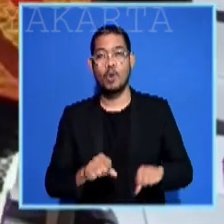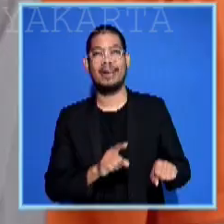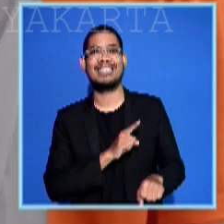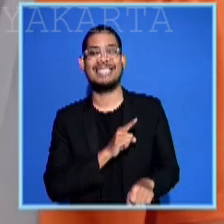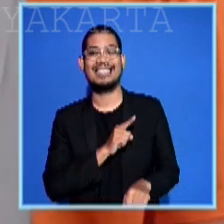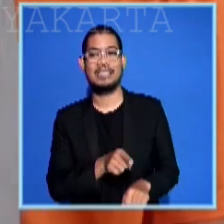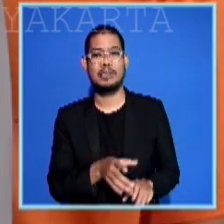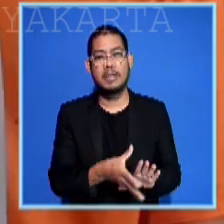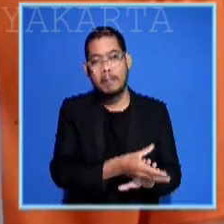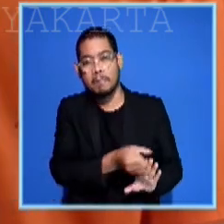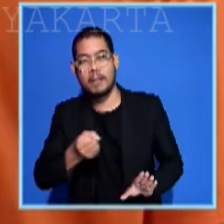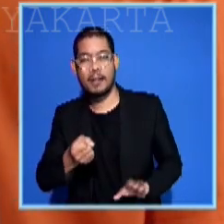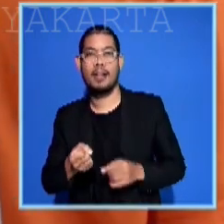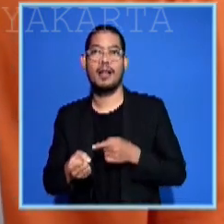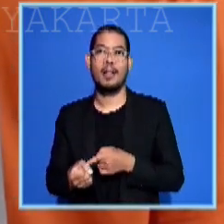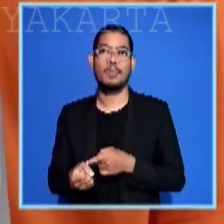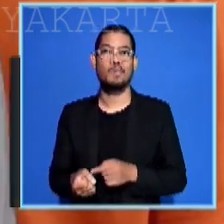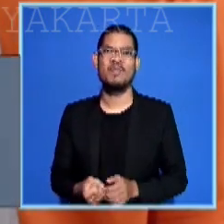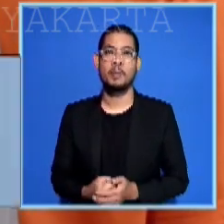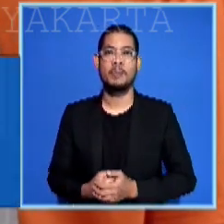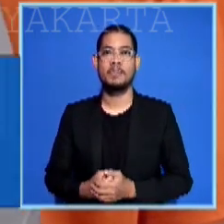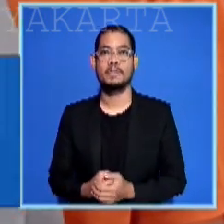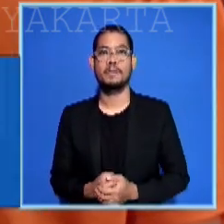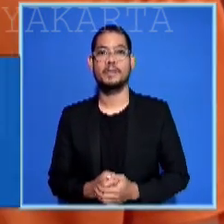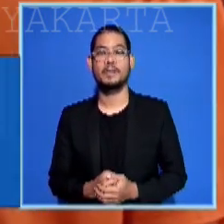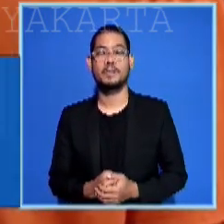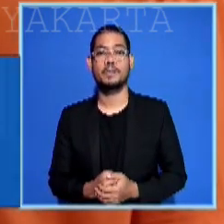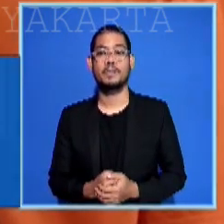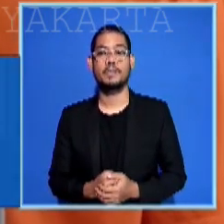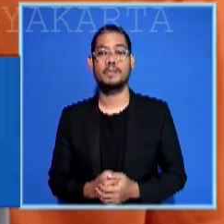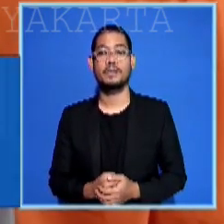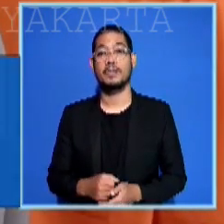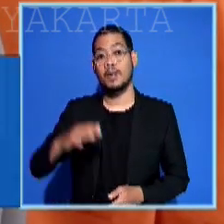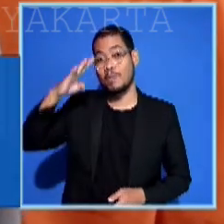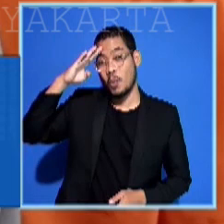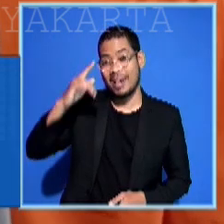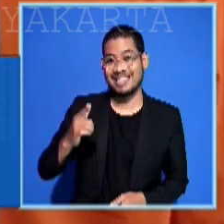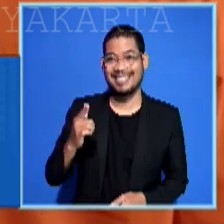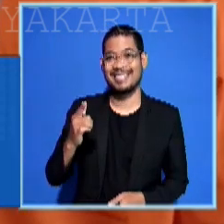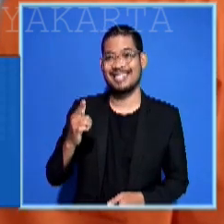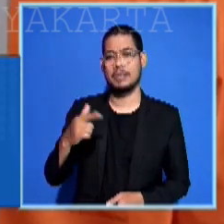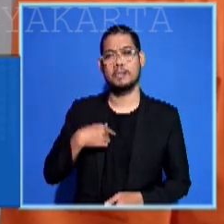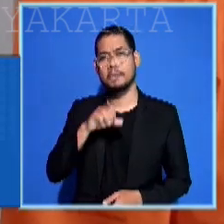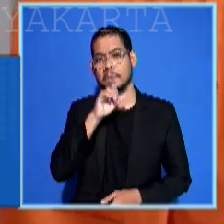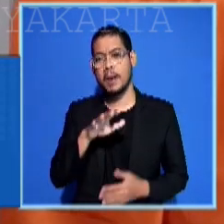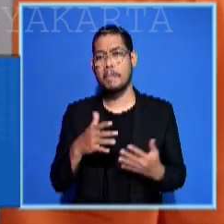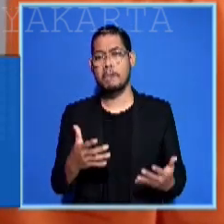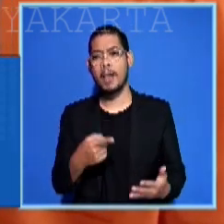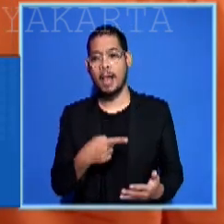digadaikan. Polsek Wates dari laporan yang disampaikan kepada oleh